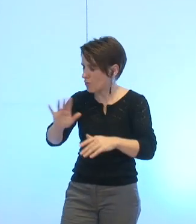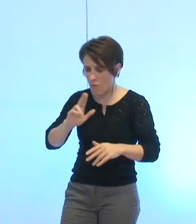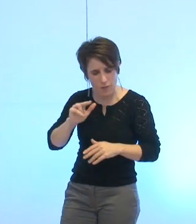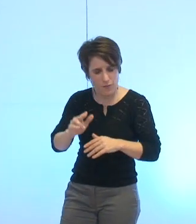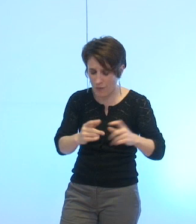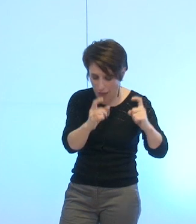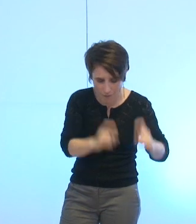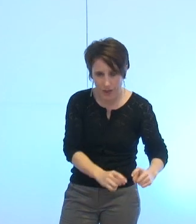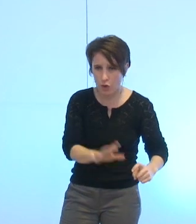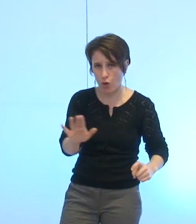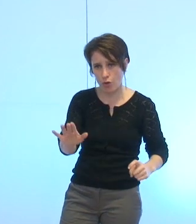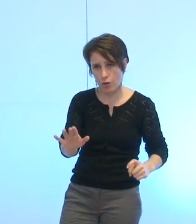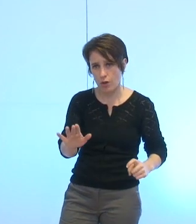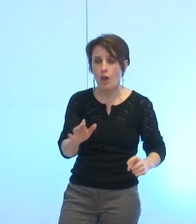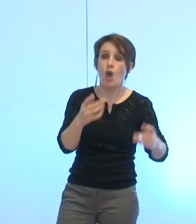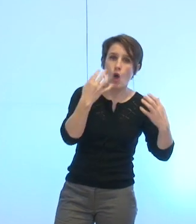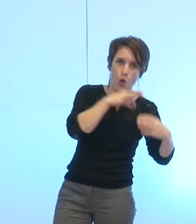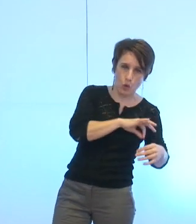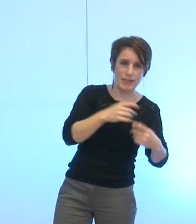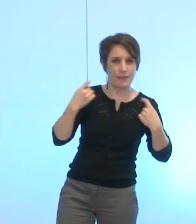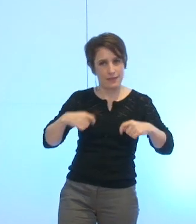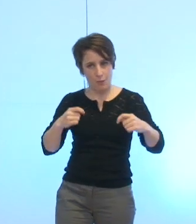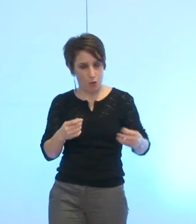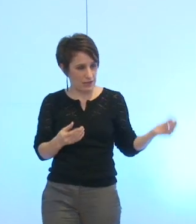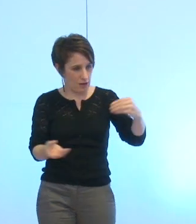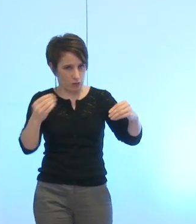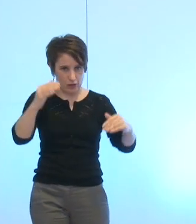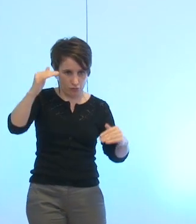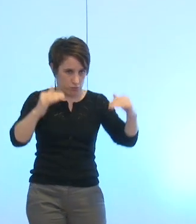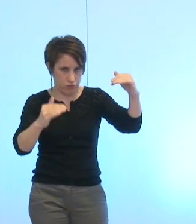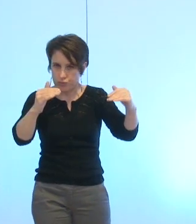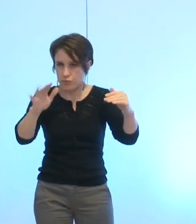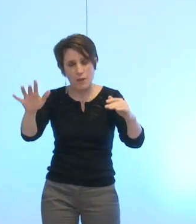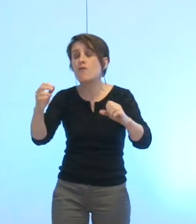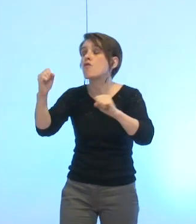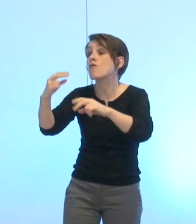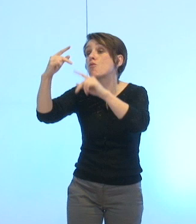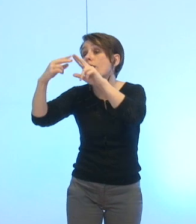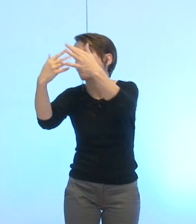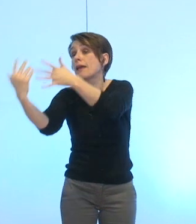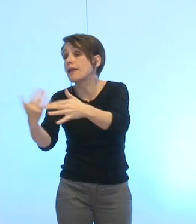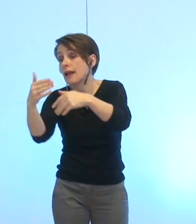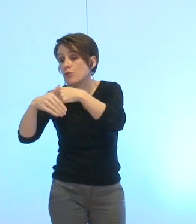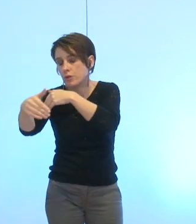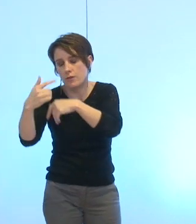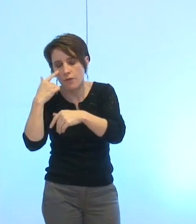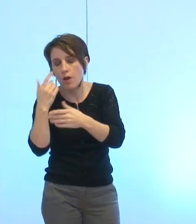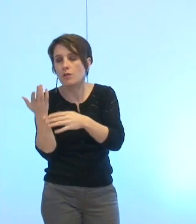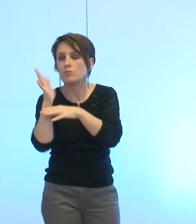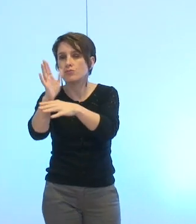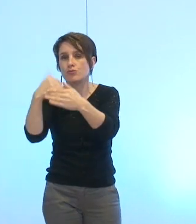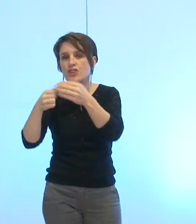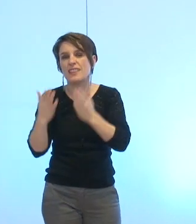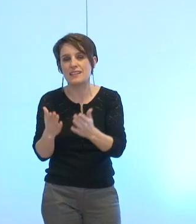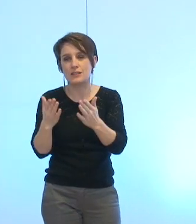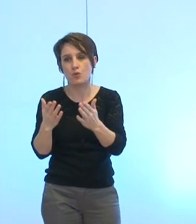après il y a un aspect technique juste de recettes et dépenses qui sont rajouté des deux côtés mais vous pourrez revoir ça dans dans la décision modificative et dans le